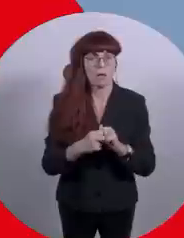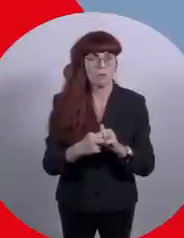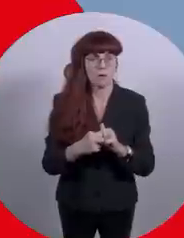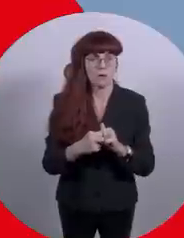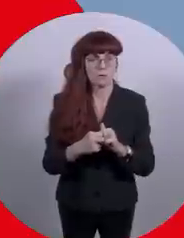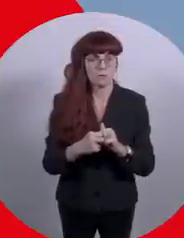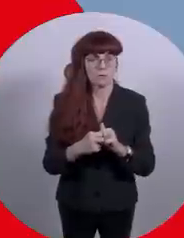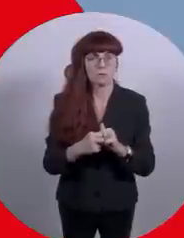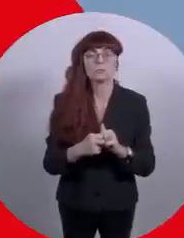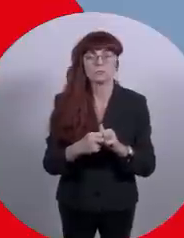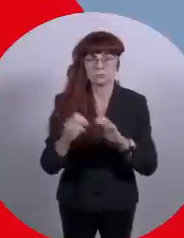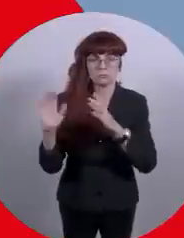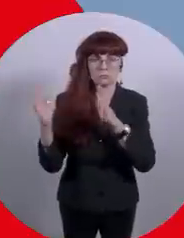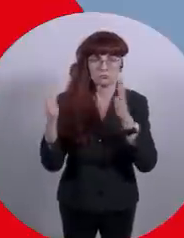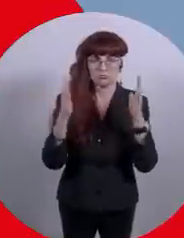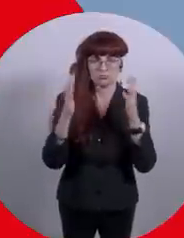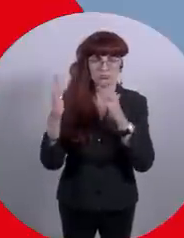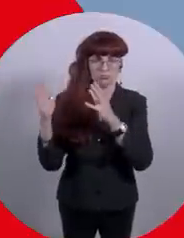ist heute so